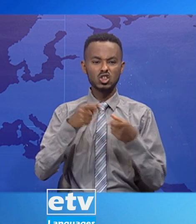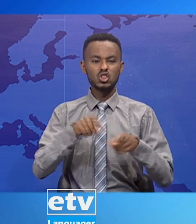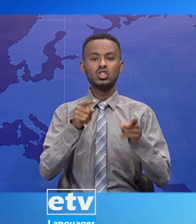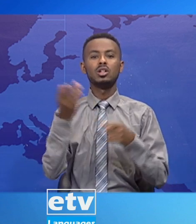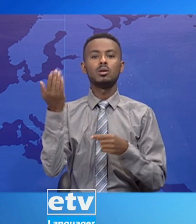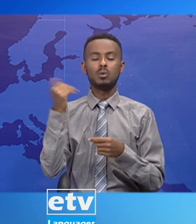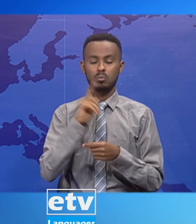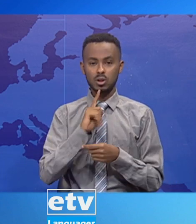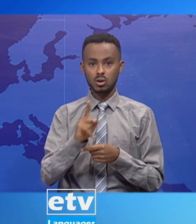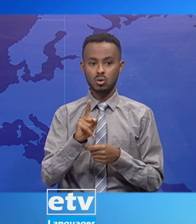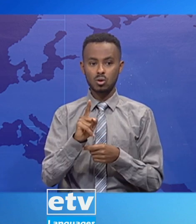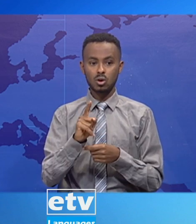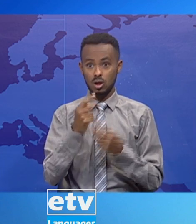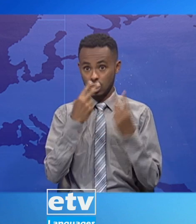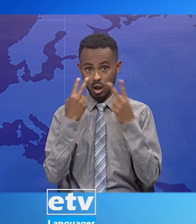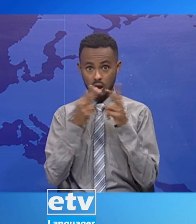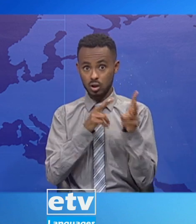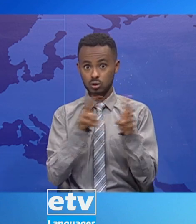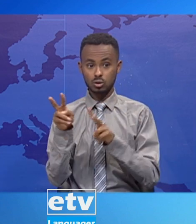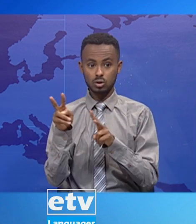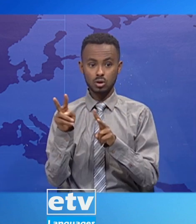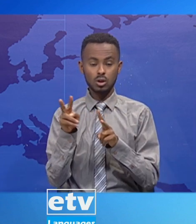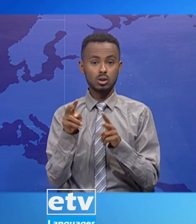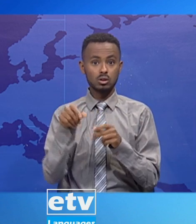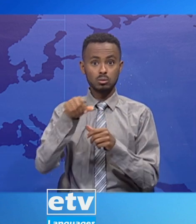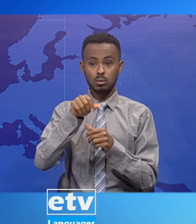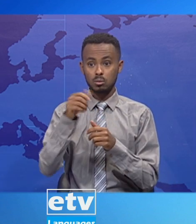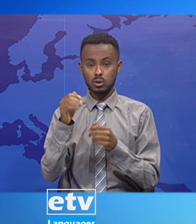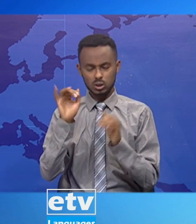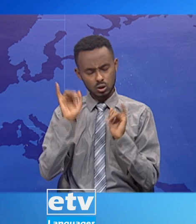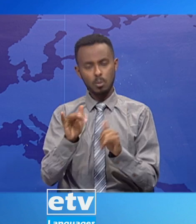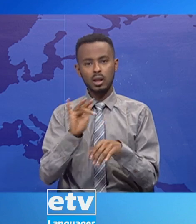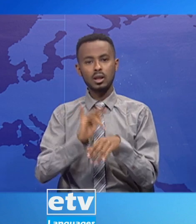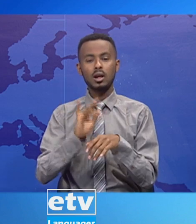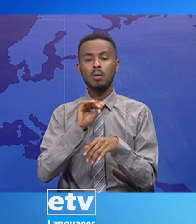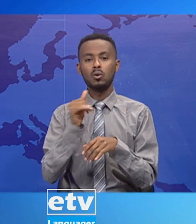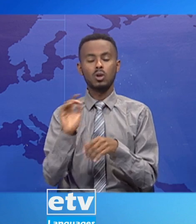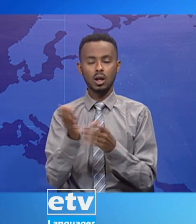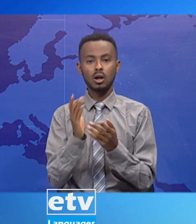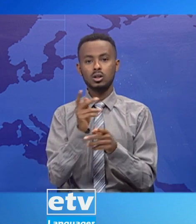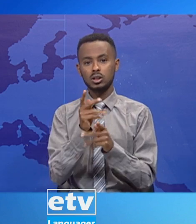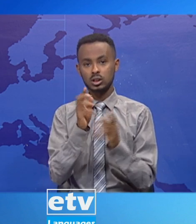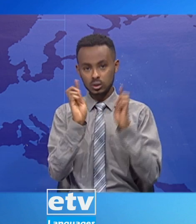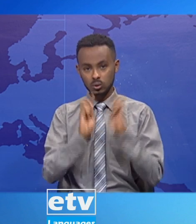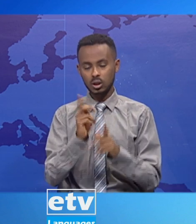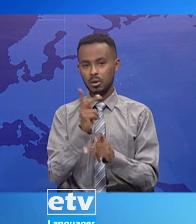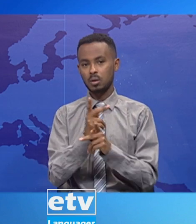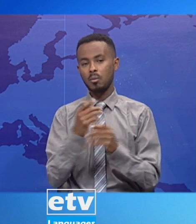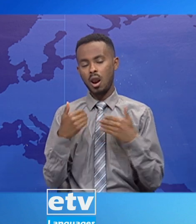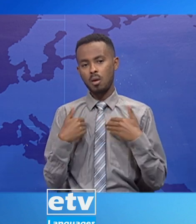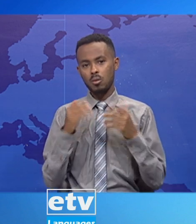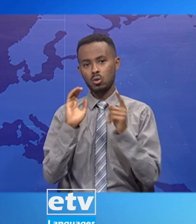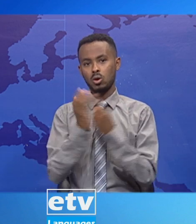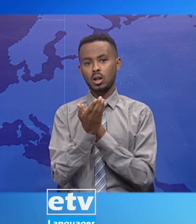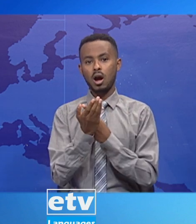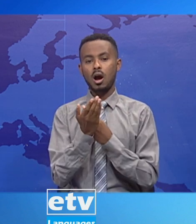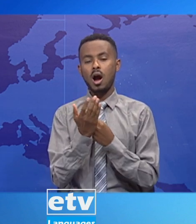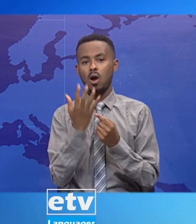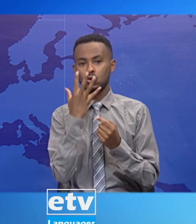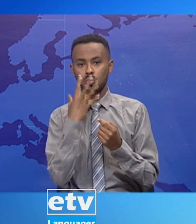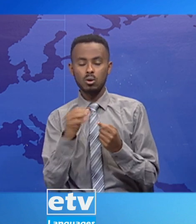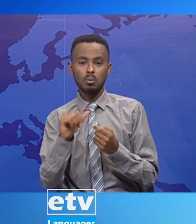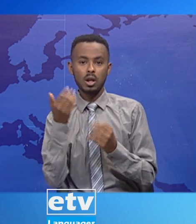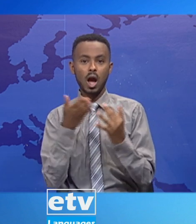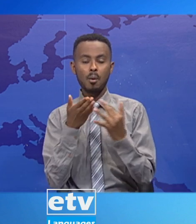ነው። እንዳያችሁት ቅርሶቻችንን በነበረበት ሁኔታ የጠበቅንበት፣ ባለበት ግን ያስዋብንበት፣